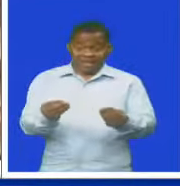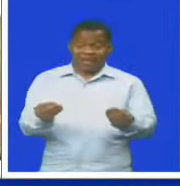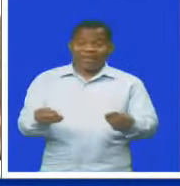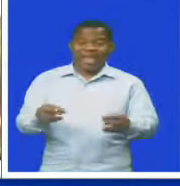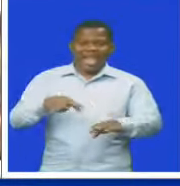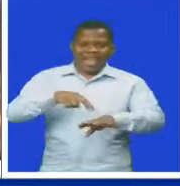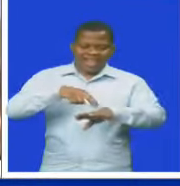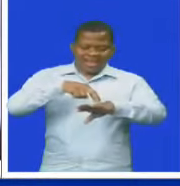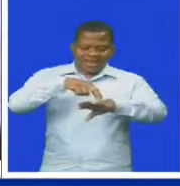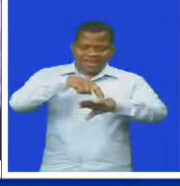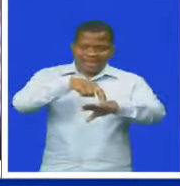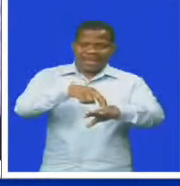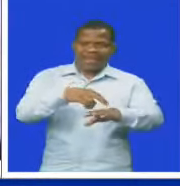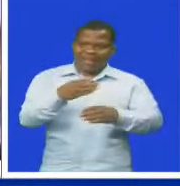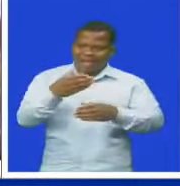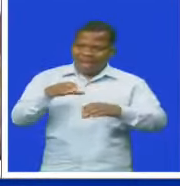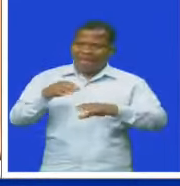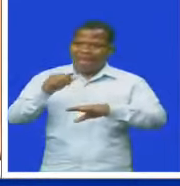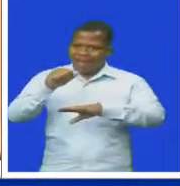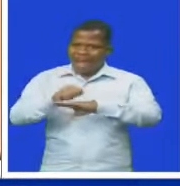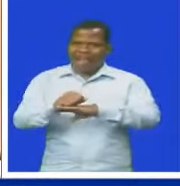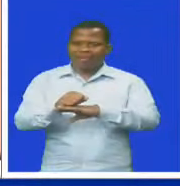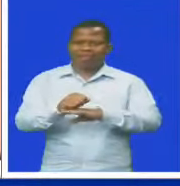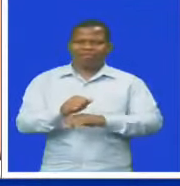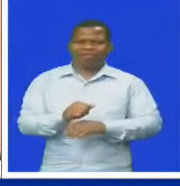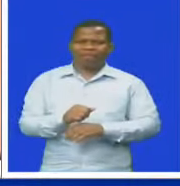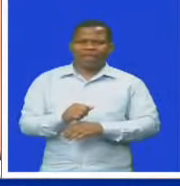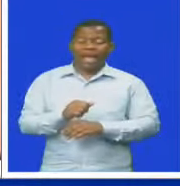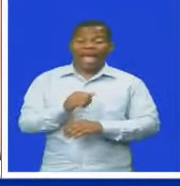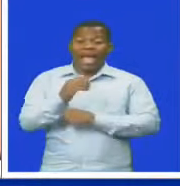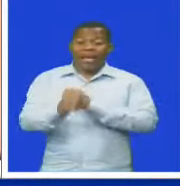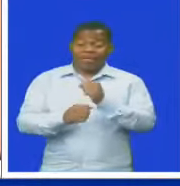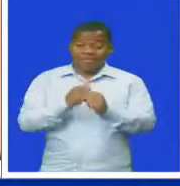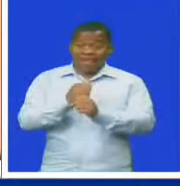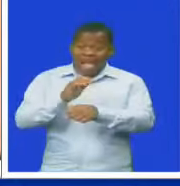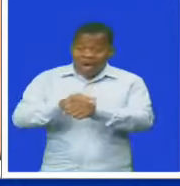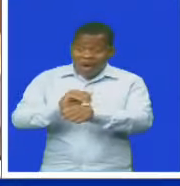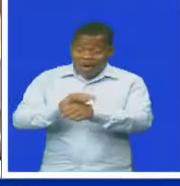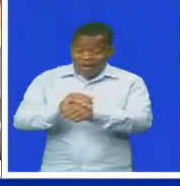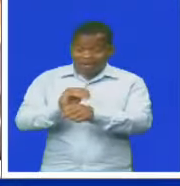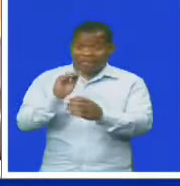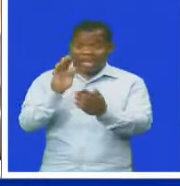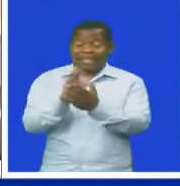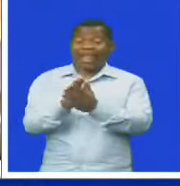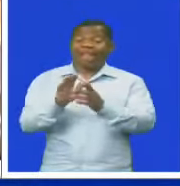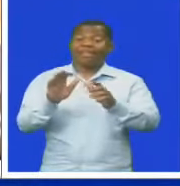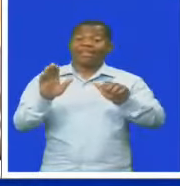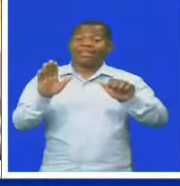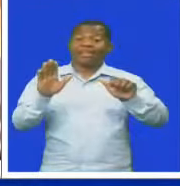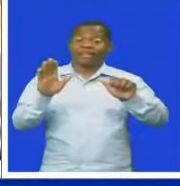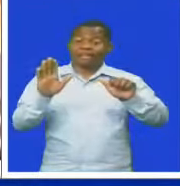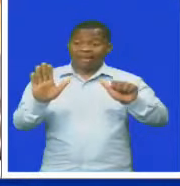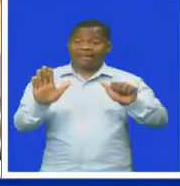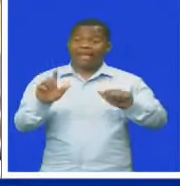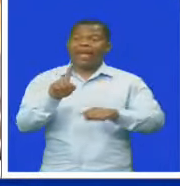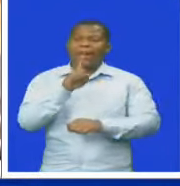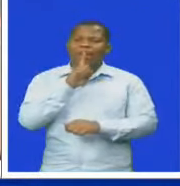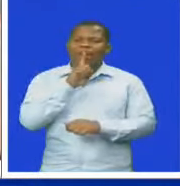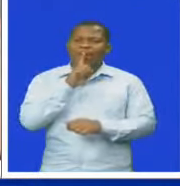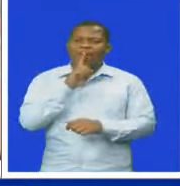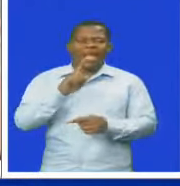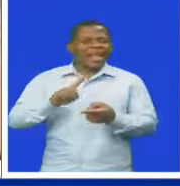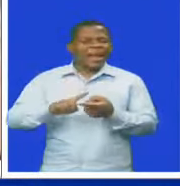So but leli zinga lesebadlala kulo manje liyathembisa impela. Ngicabanga ukuthi if baqhubeka baphushanye